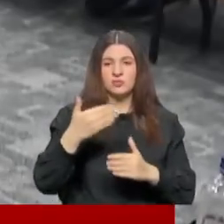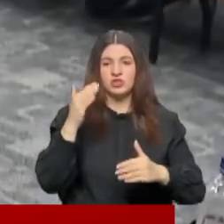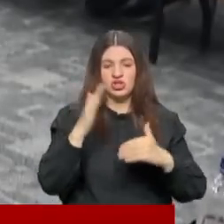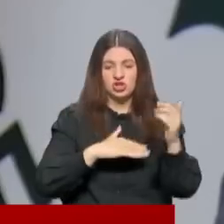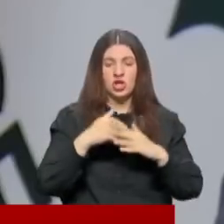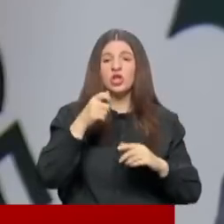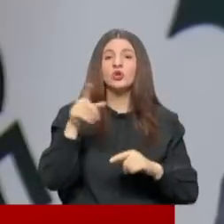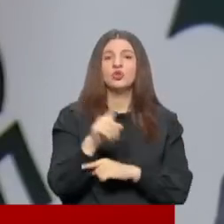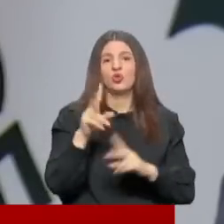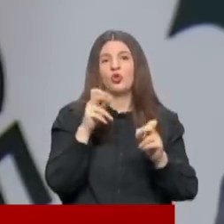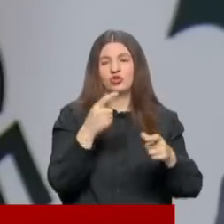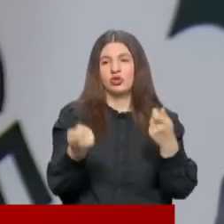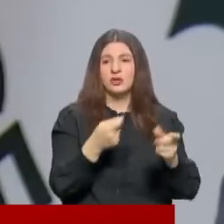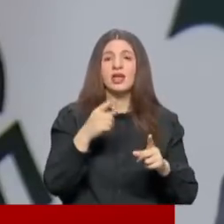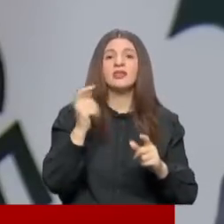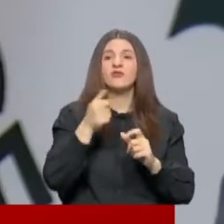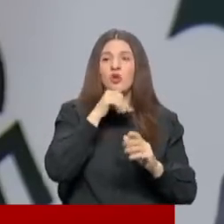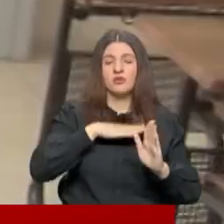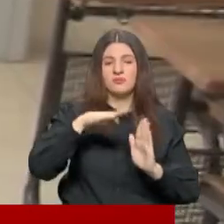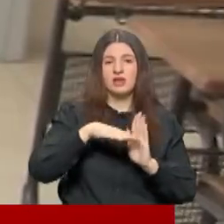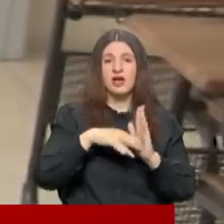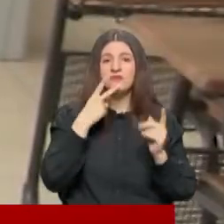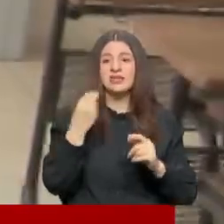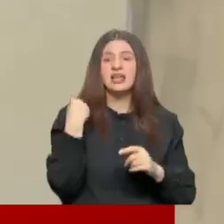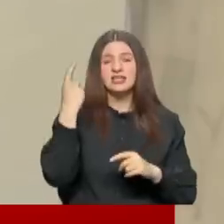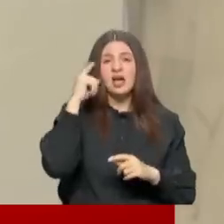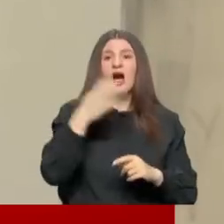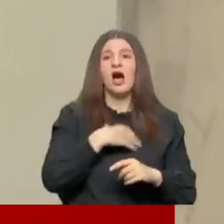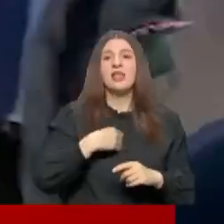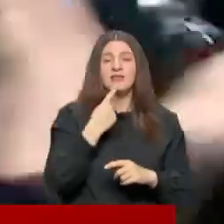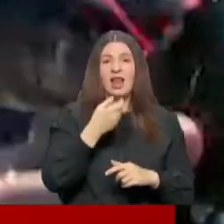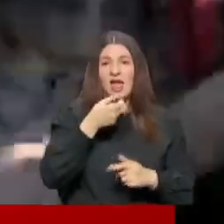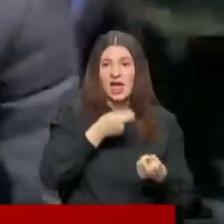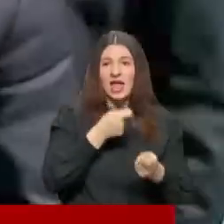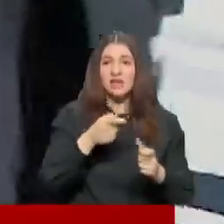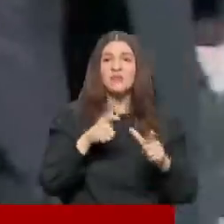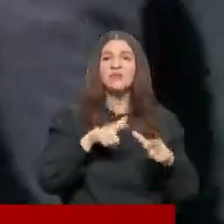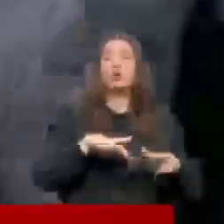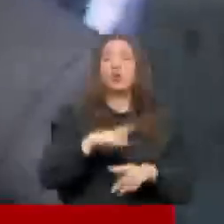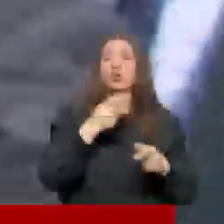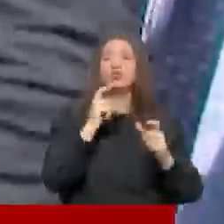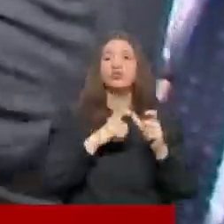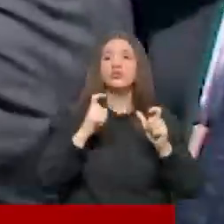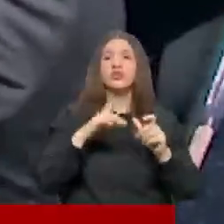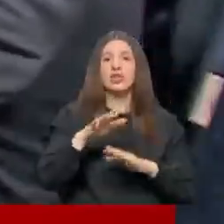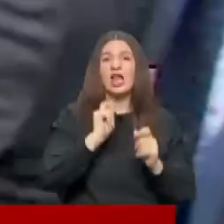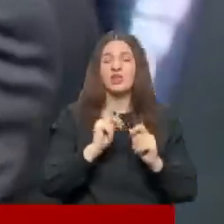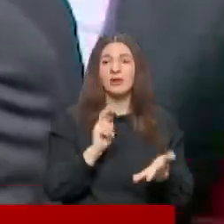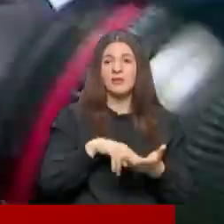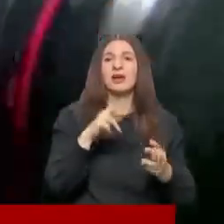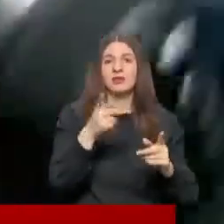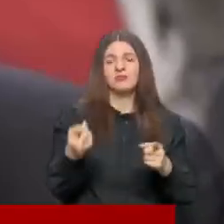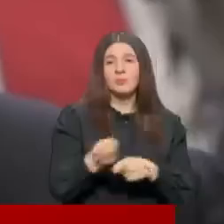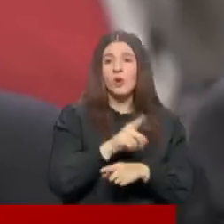meselesi çalıştayında Davutoğlu 10 madde açıkladı. Yeni zihniyet, ana dilde eğitim, doğuda sosyal ekonomik kalkınma başlıkları onlardan bazıları. Bahçeli